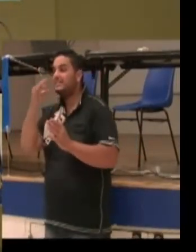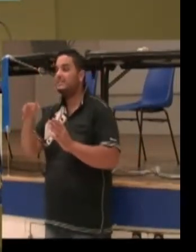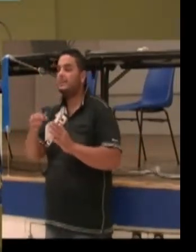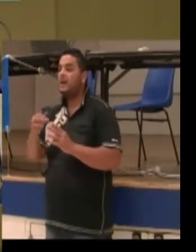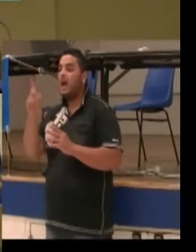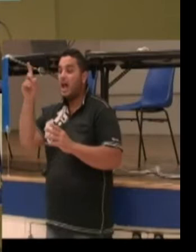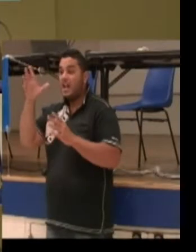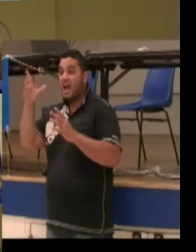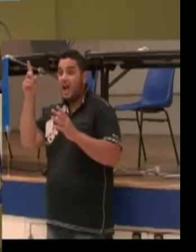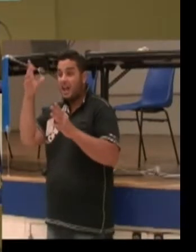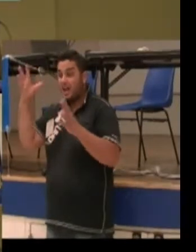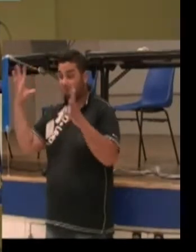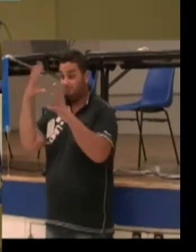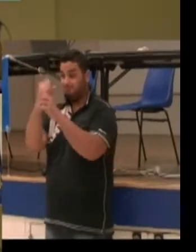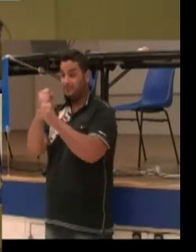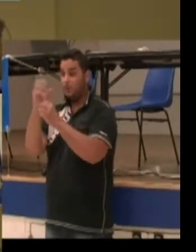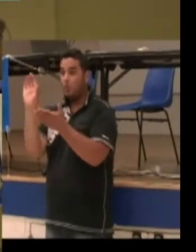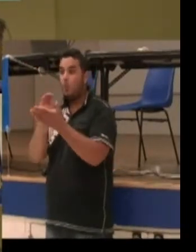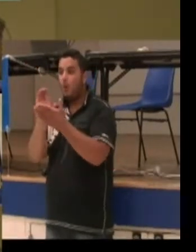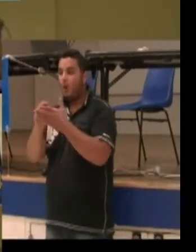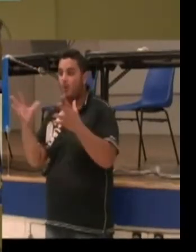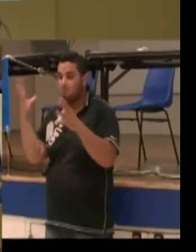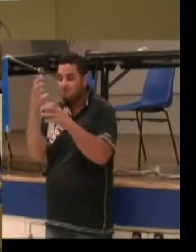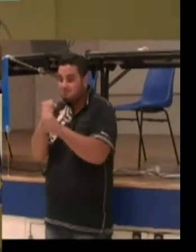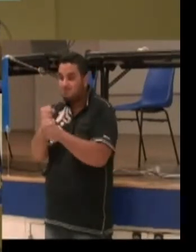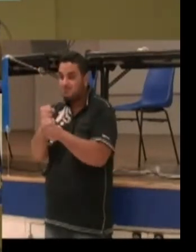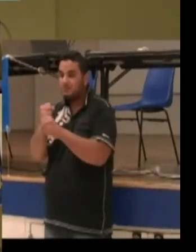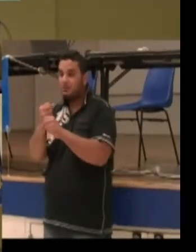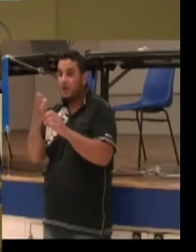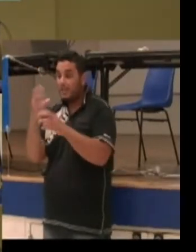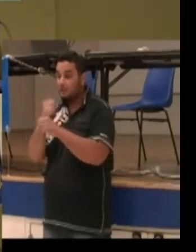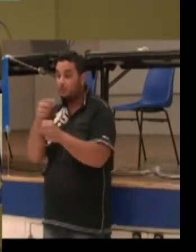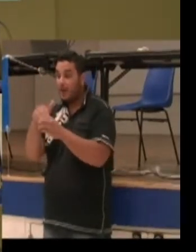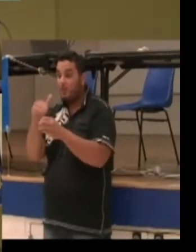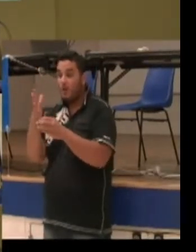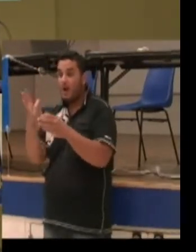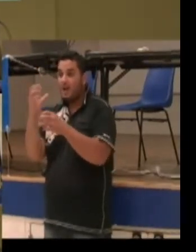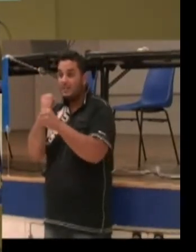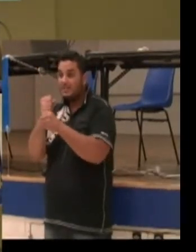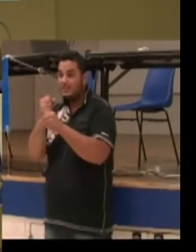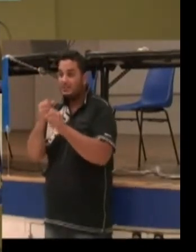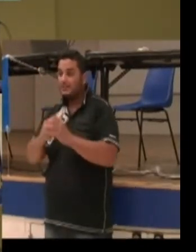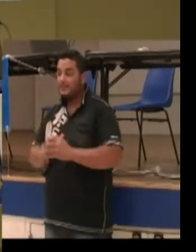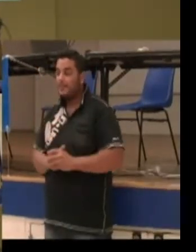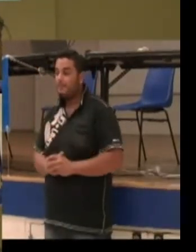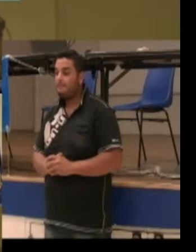al-Qur'an, tout le Coran, il est résumé dans quoi ?